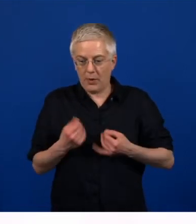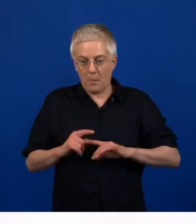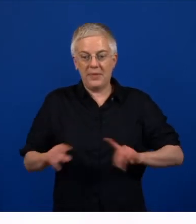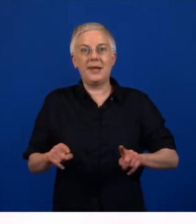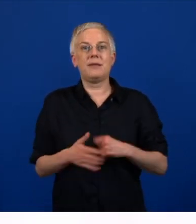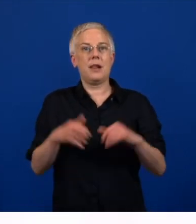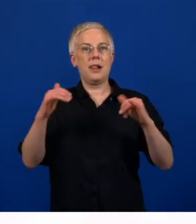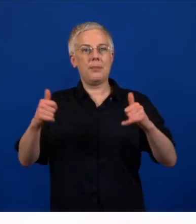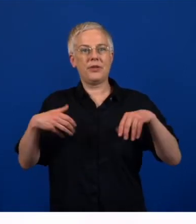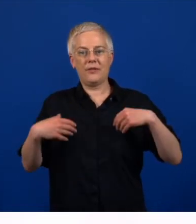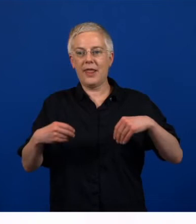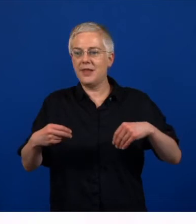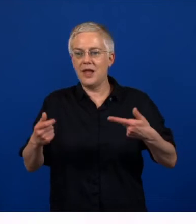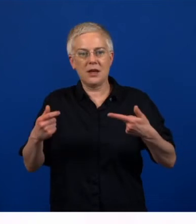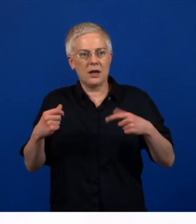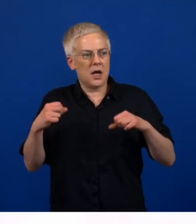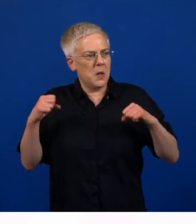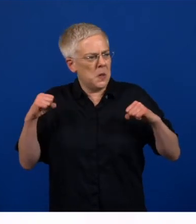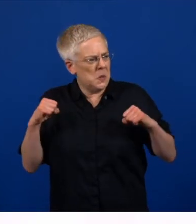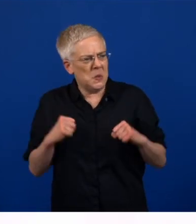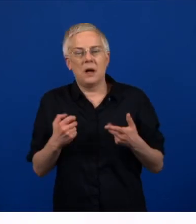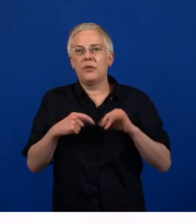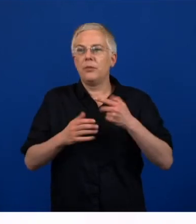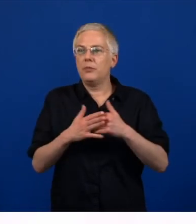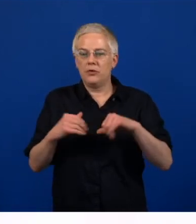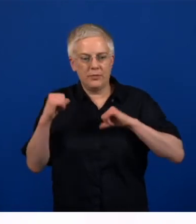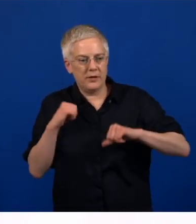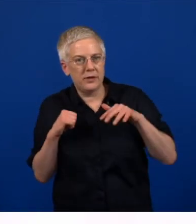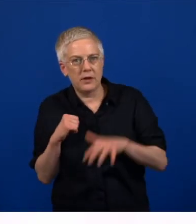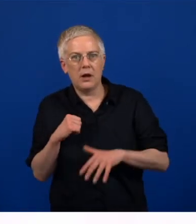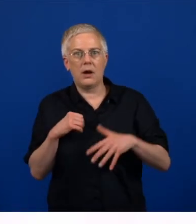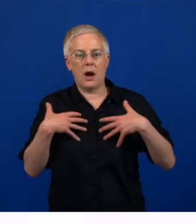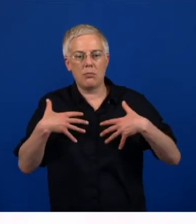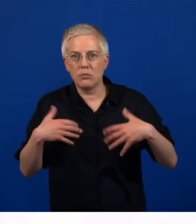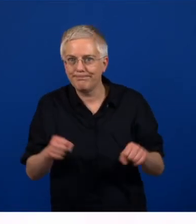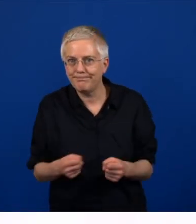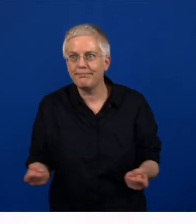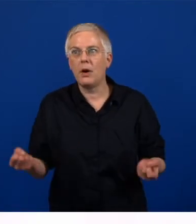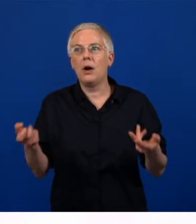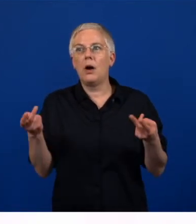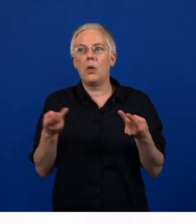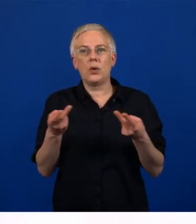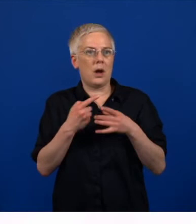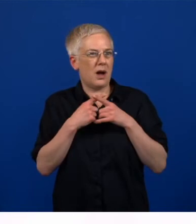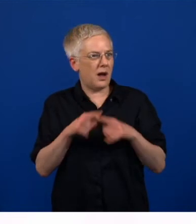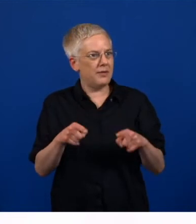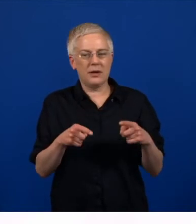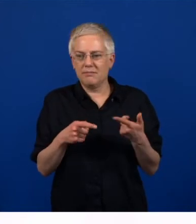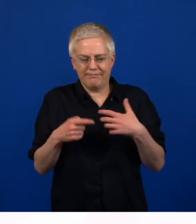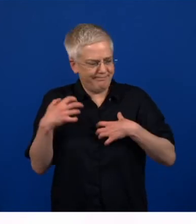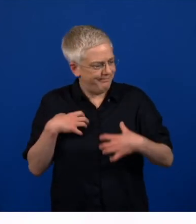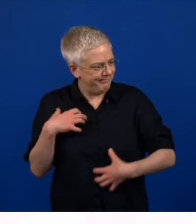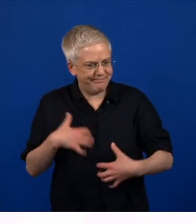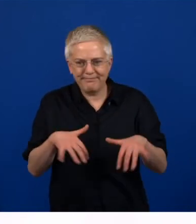lebensqualitätseinschränkenden Symptomen wie Schmerzen, Behinderung, Luftnot oder anderen Begleiterscheinungen führen